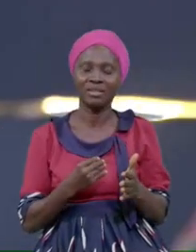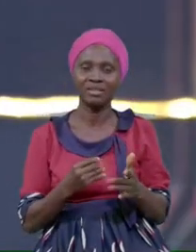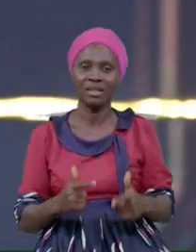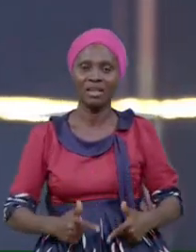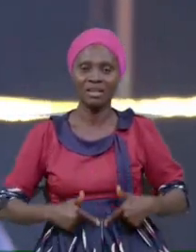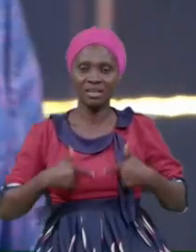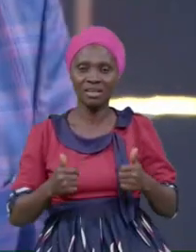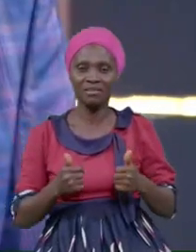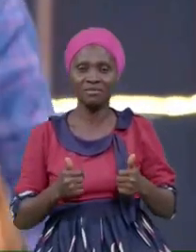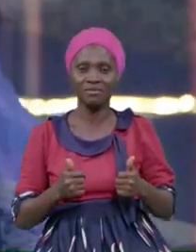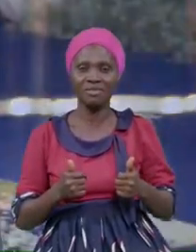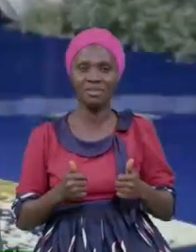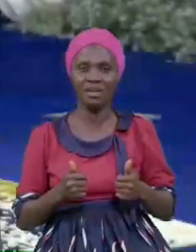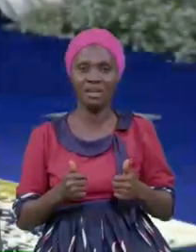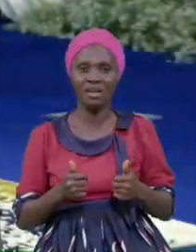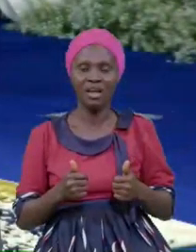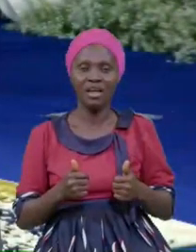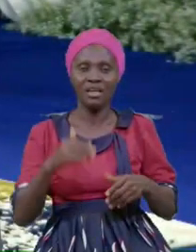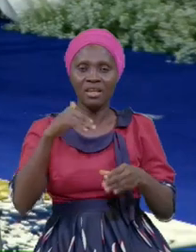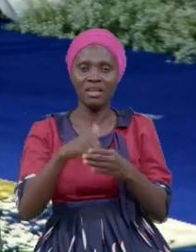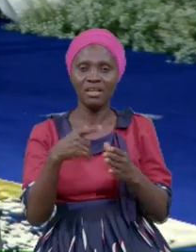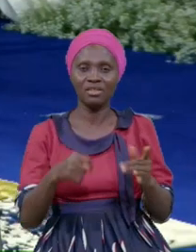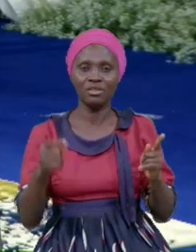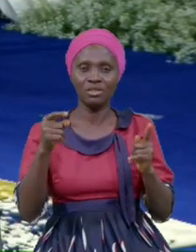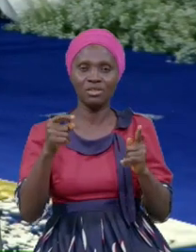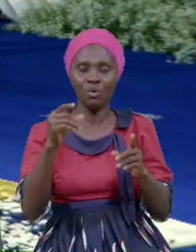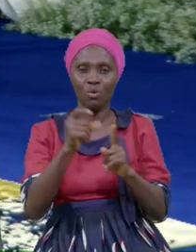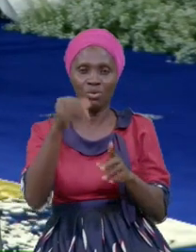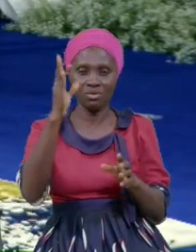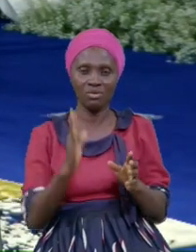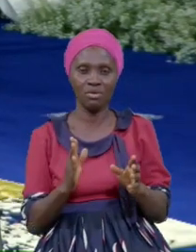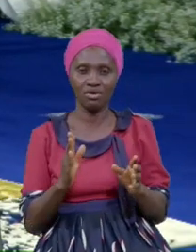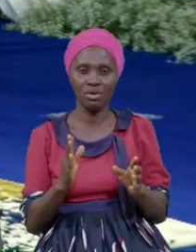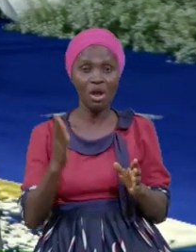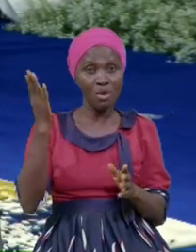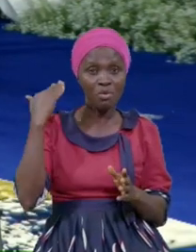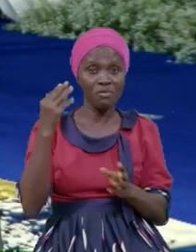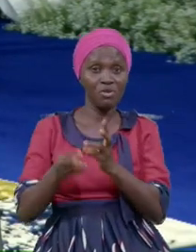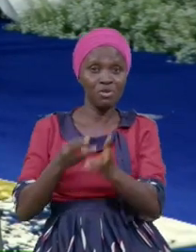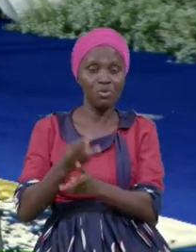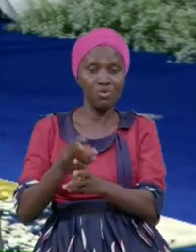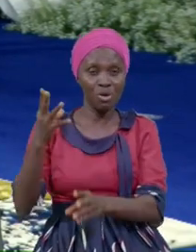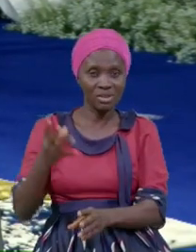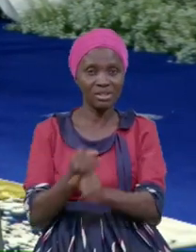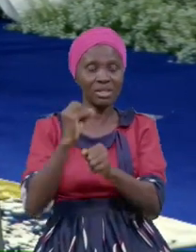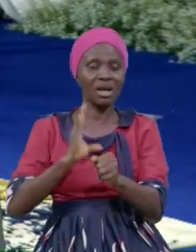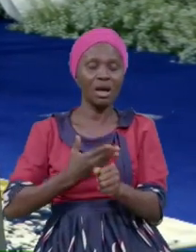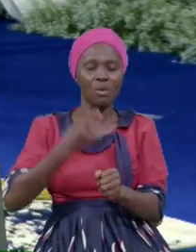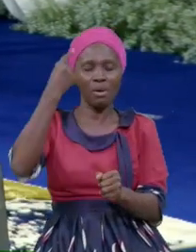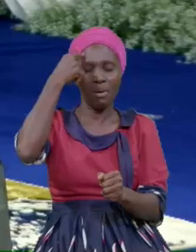dissipante, en dispersant notre énergie, notre pensée, notre cerveau. Nous n'étions pas